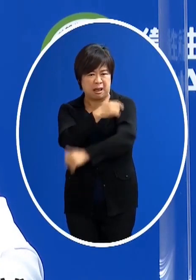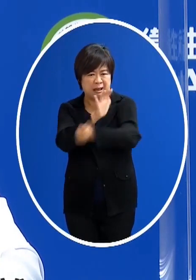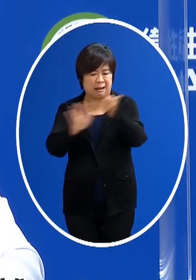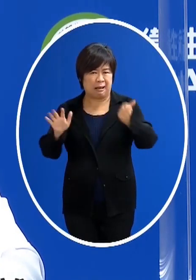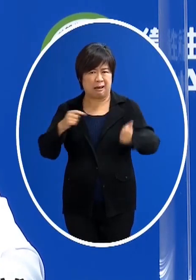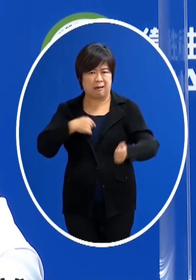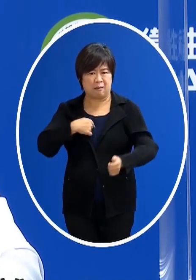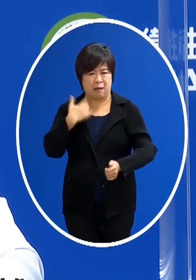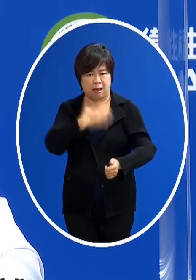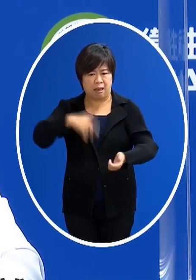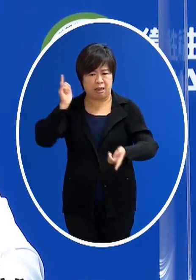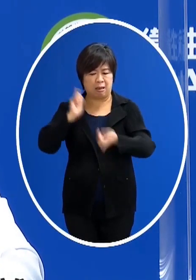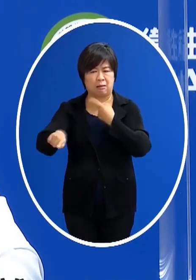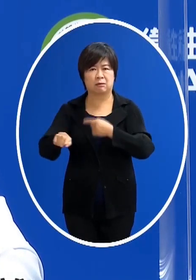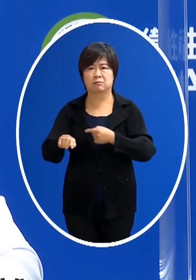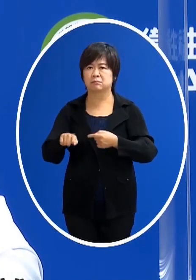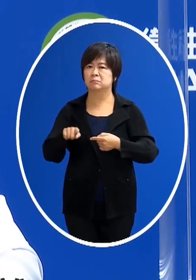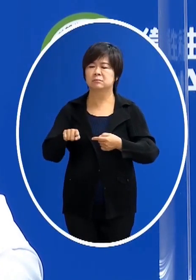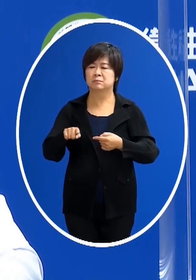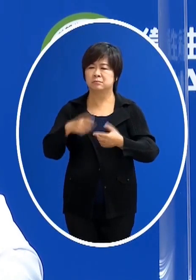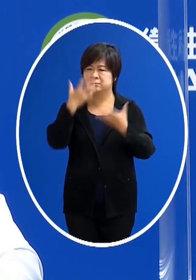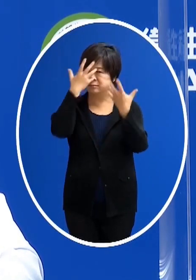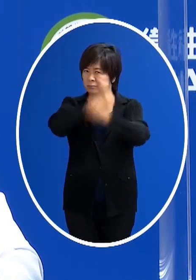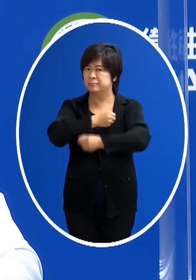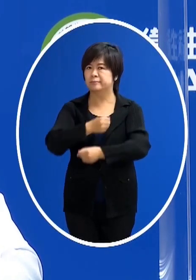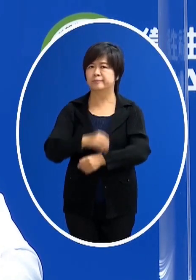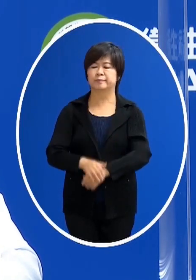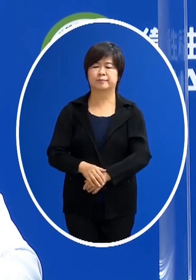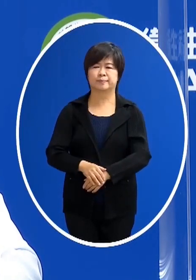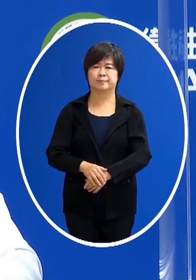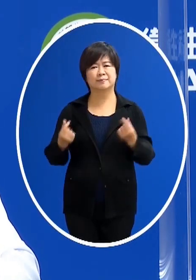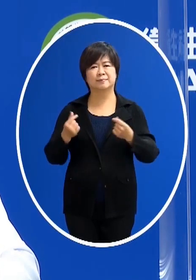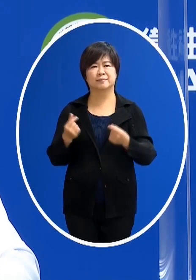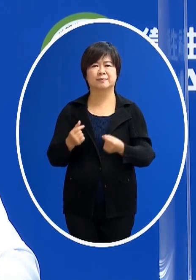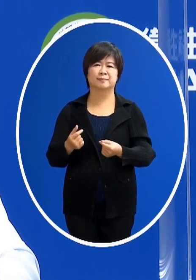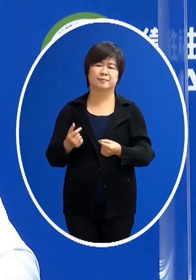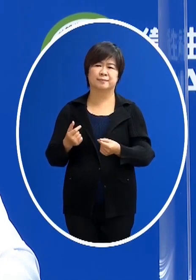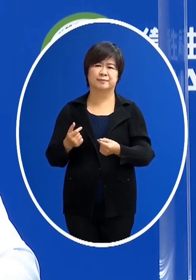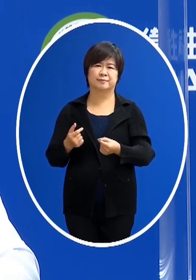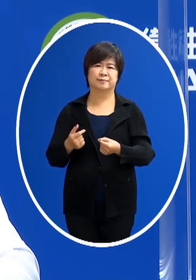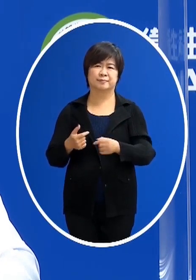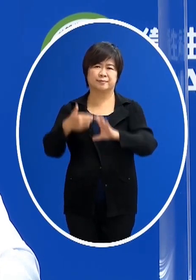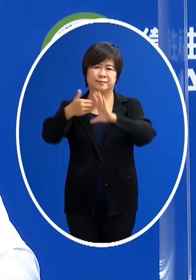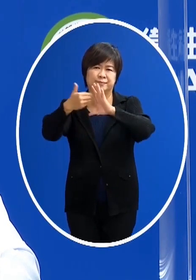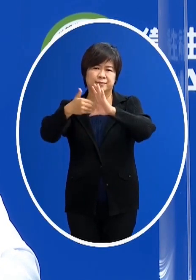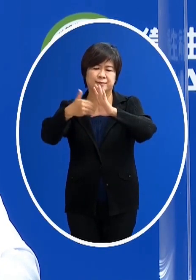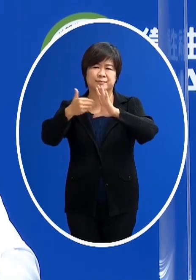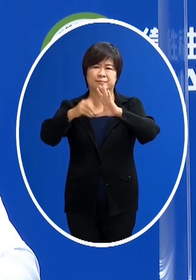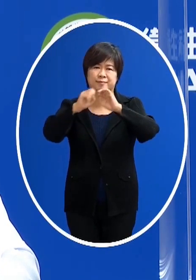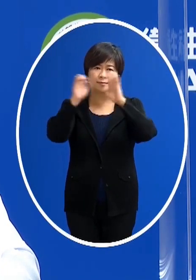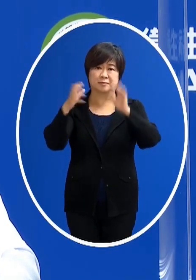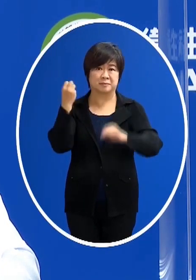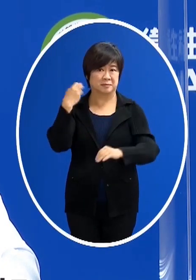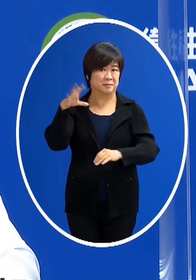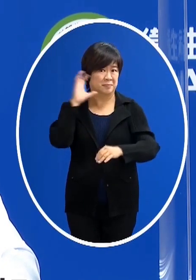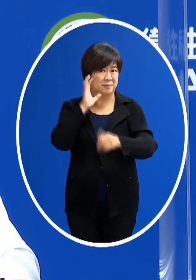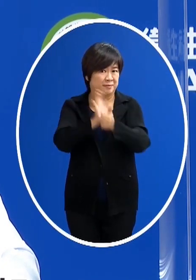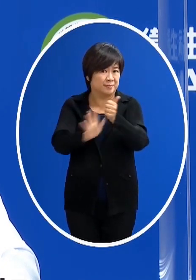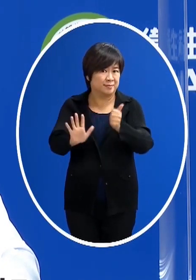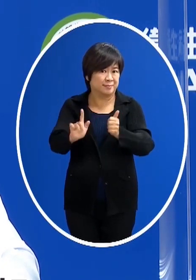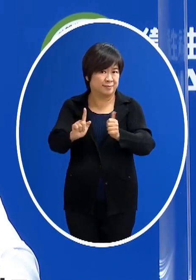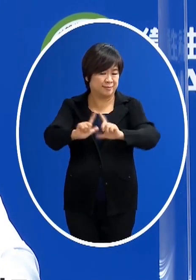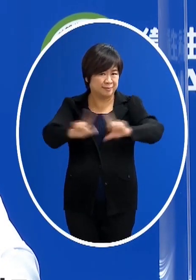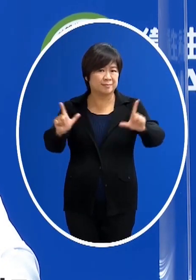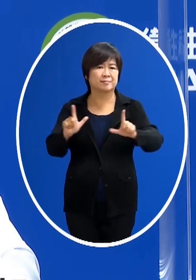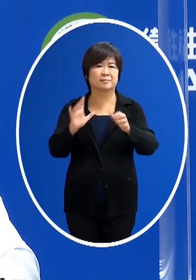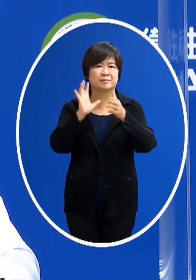的，其实这两个事情还是有距离。然后第二个就是说新闻的影响力比较大，所以